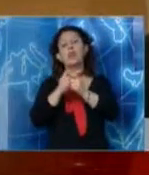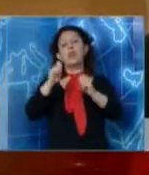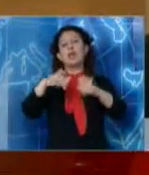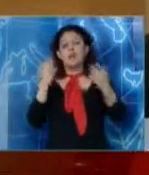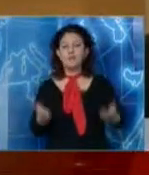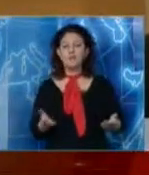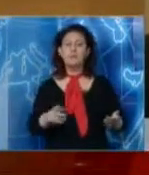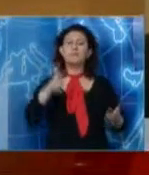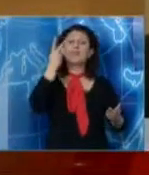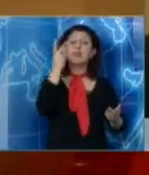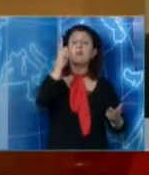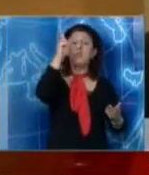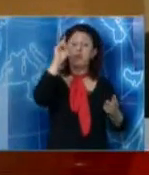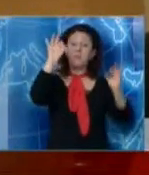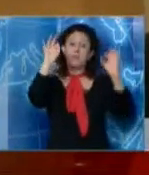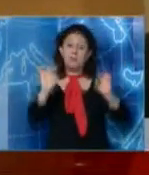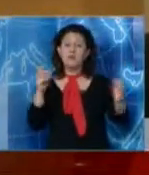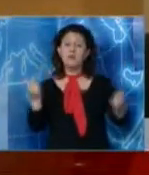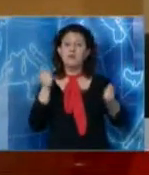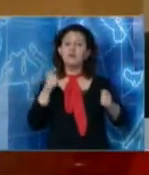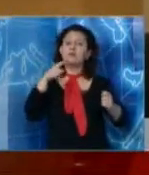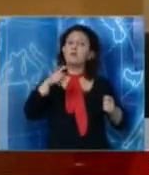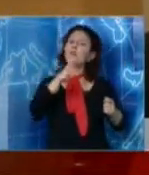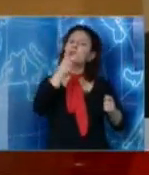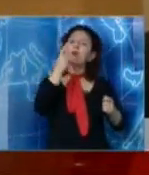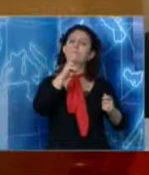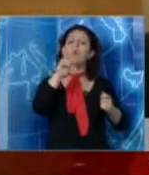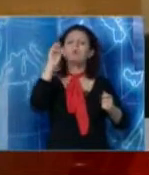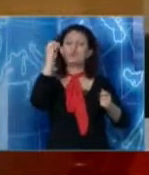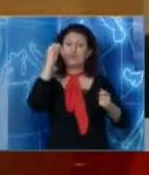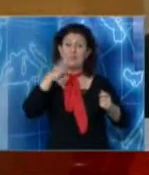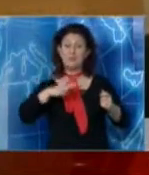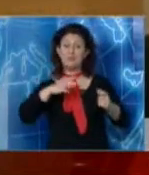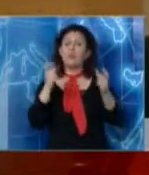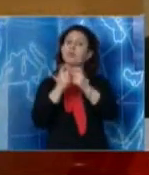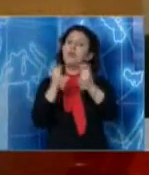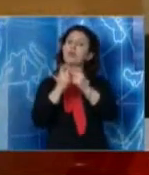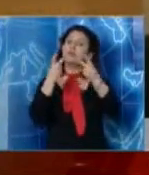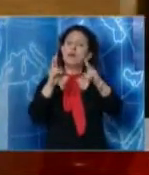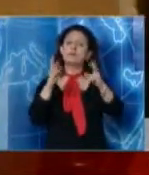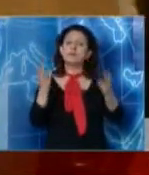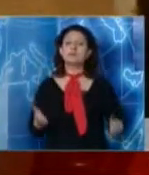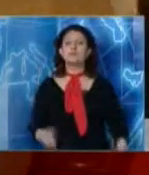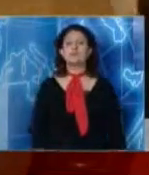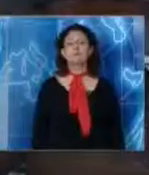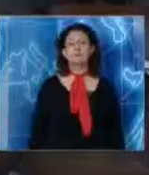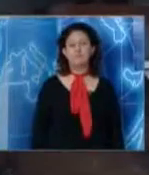Ve 2001 yılında başlayan çalışmalarımız 2002 yılında Çocuk İstiyorum Dayanışma Derneği olarak devam etti.